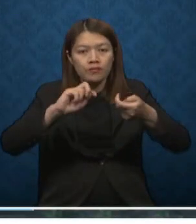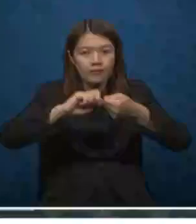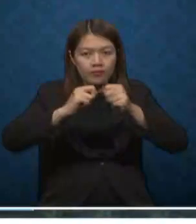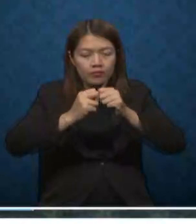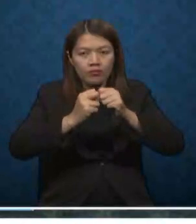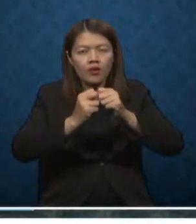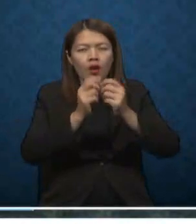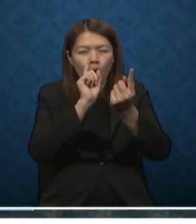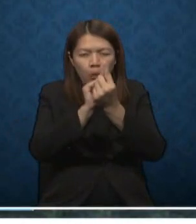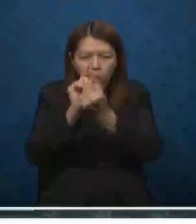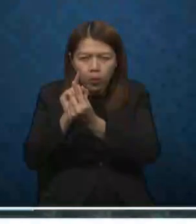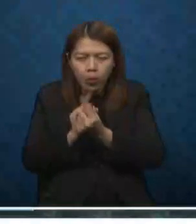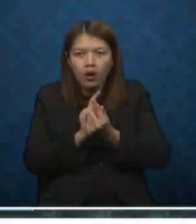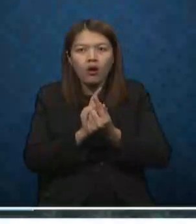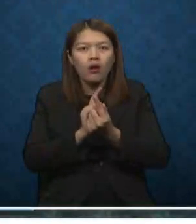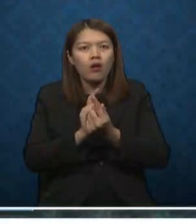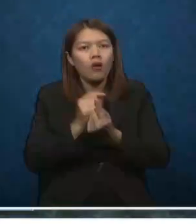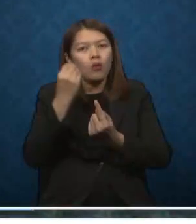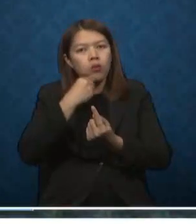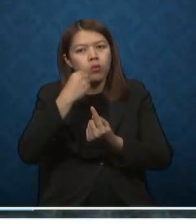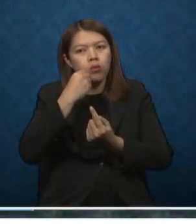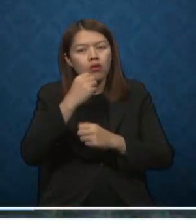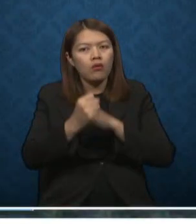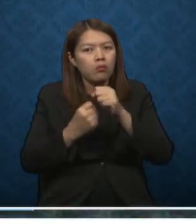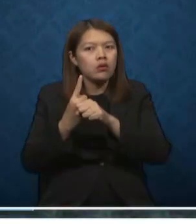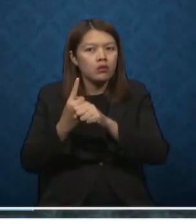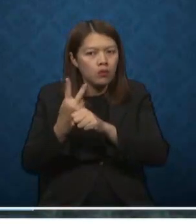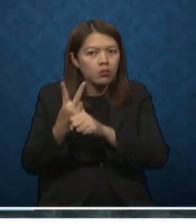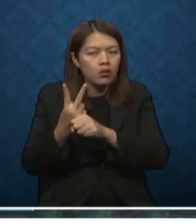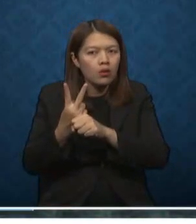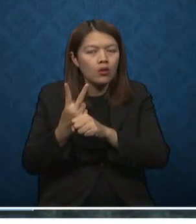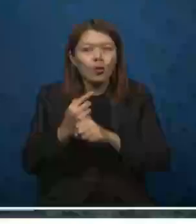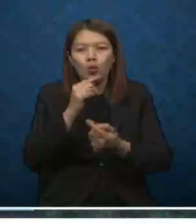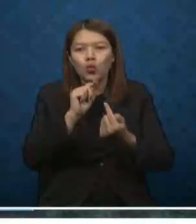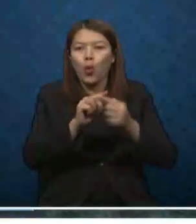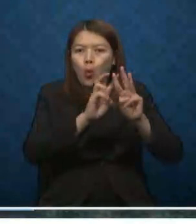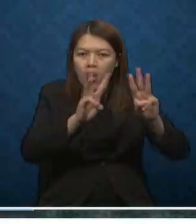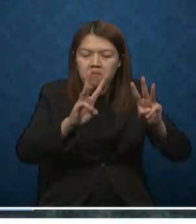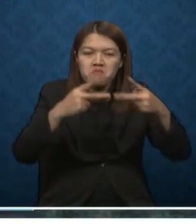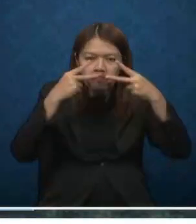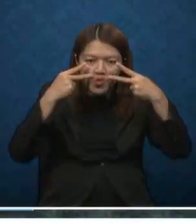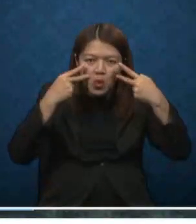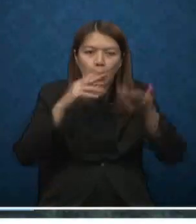ราเผชิญหน้าอยู่ในระยะปี2ปีคือเรื่องของอาชญากรรมไซเบอร์นะครับ